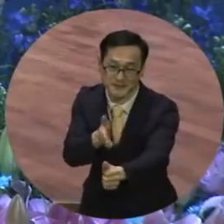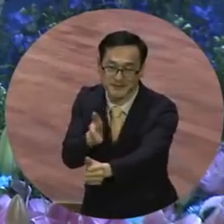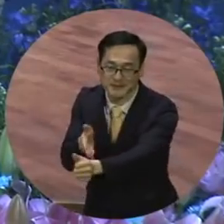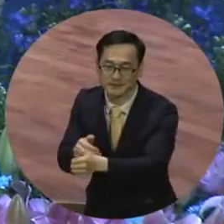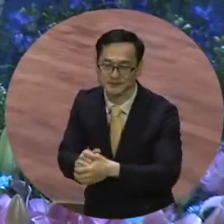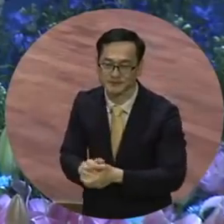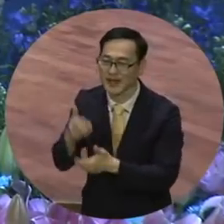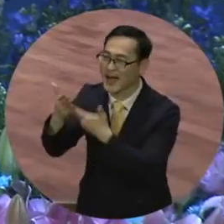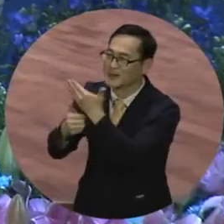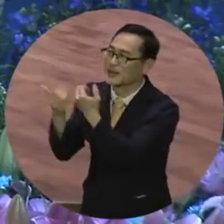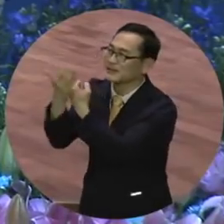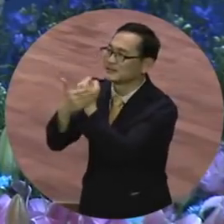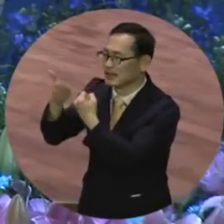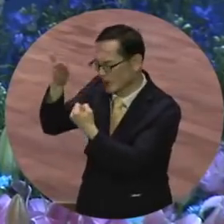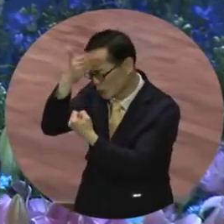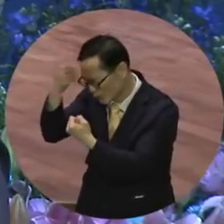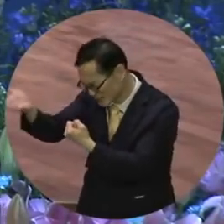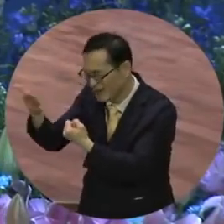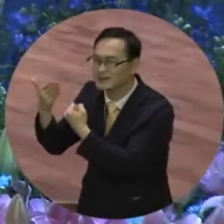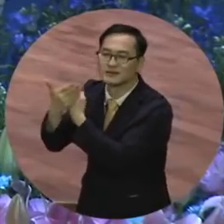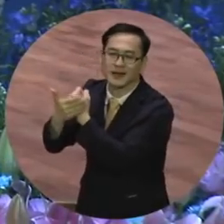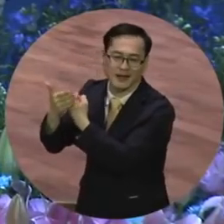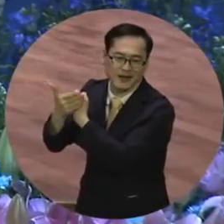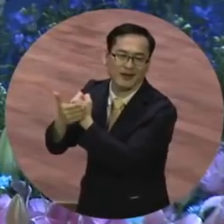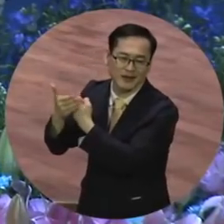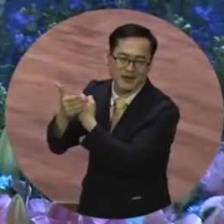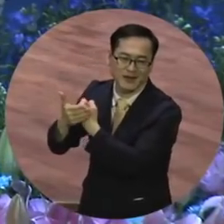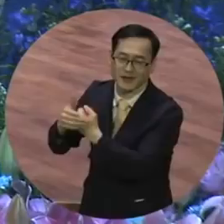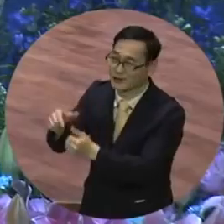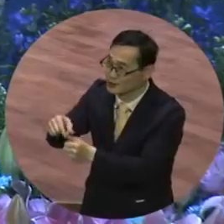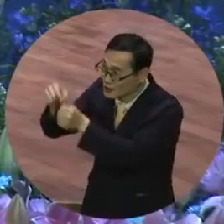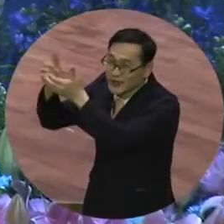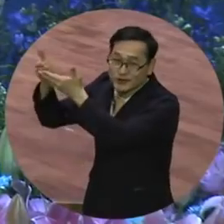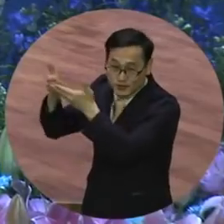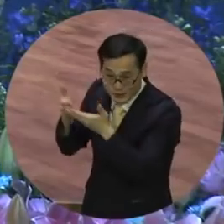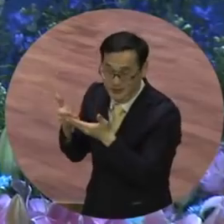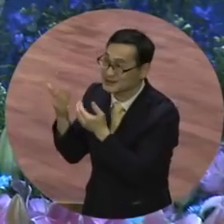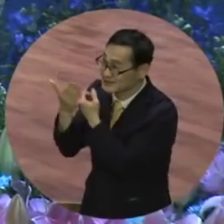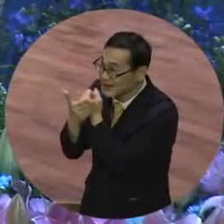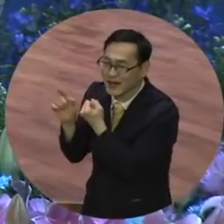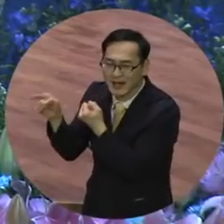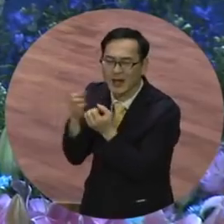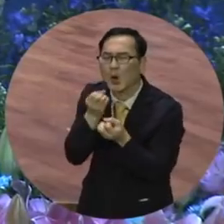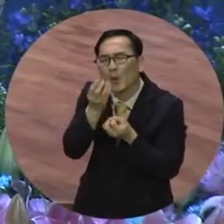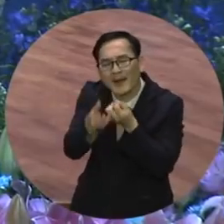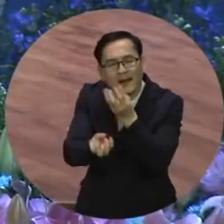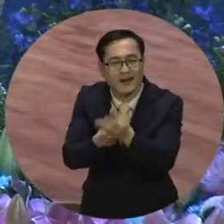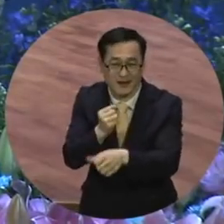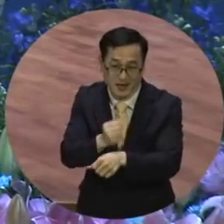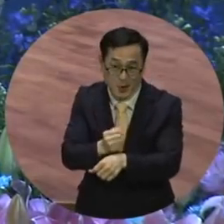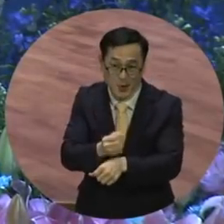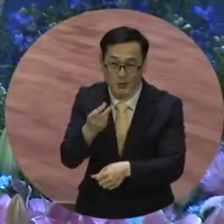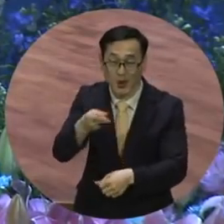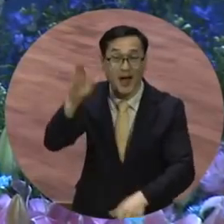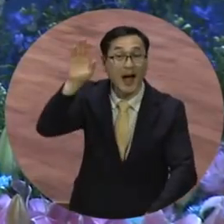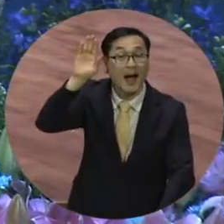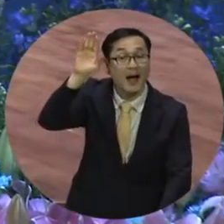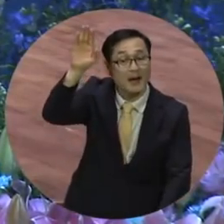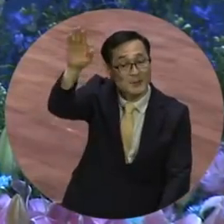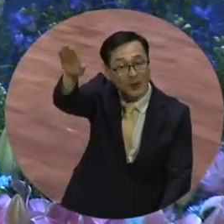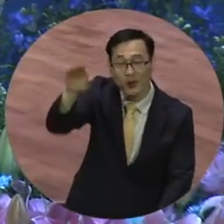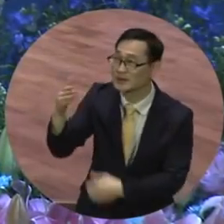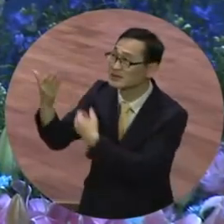은혜로 주어진 구원의 축복을 고백하면서 장차 우리 삶을 어떻게 살아야 될 것인지에